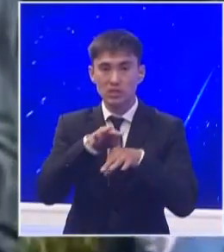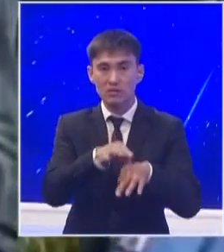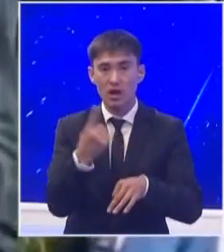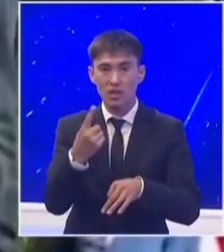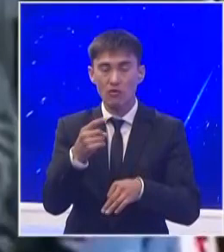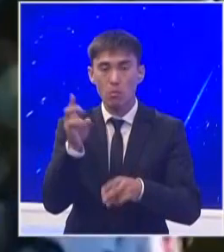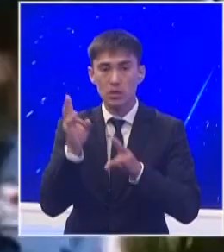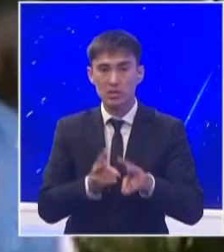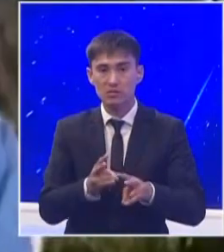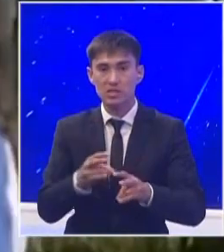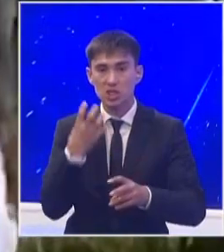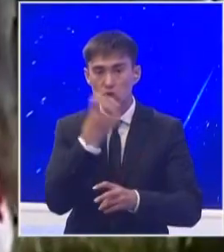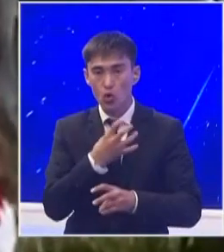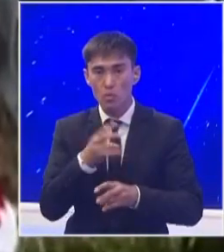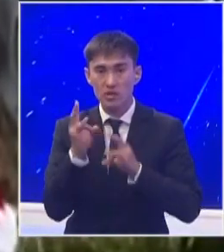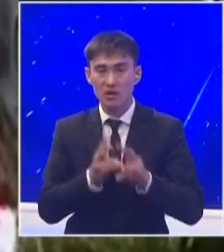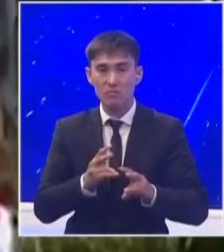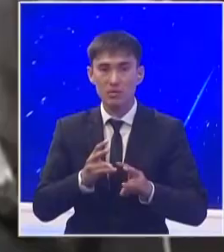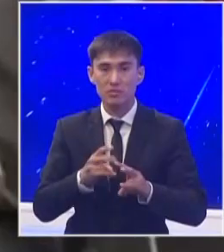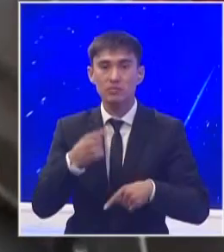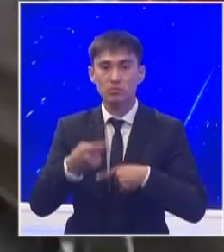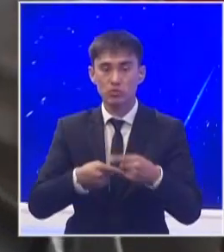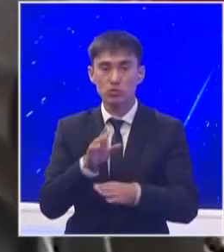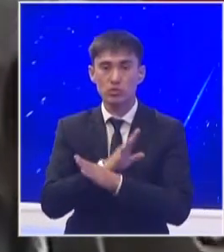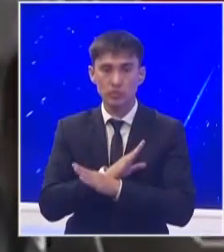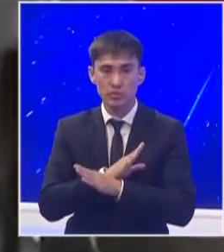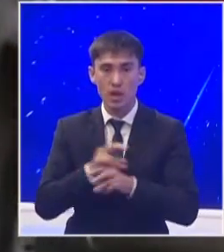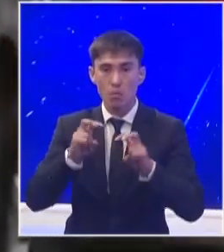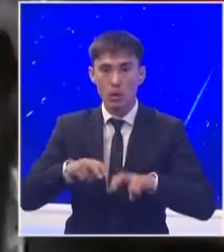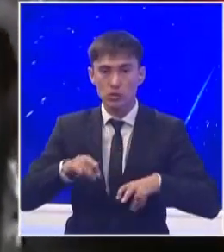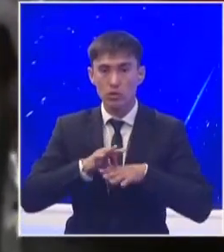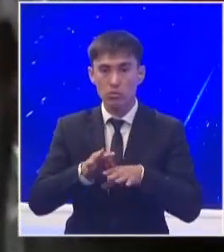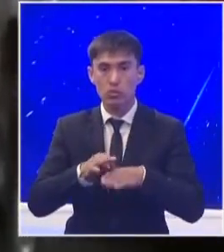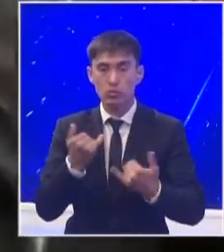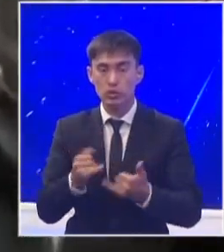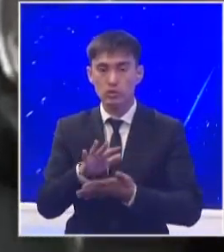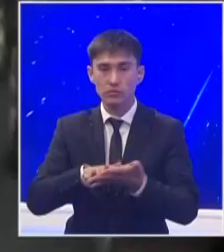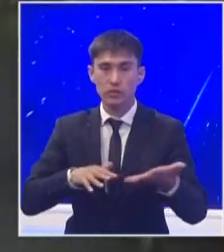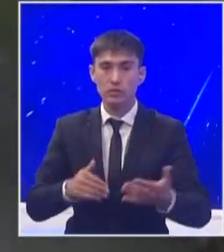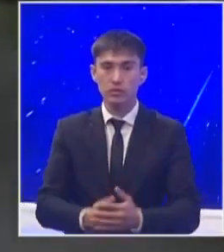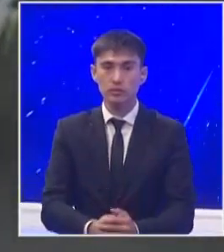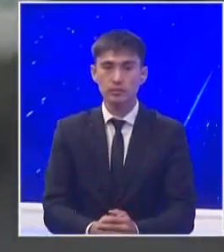и травмами. Однако они оказались несовместимыми с жизнью. Поисковые работы ведутся до сих пор.